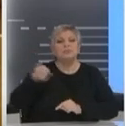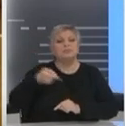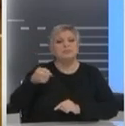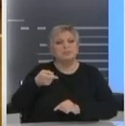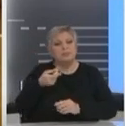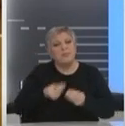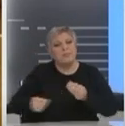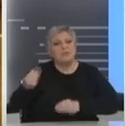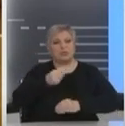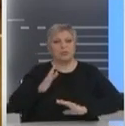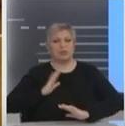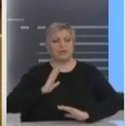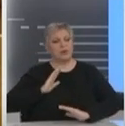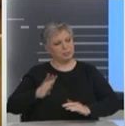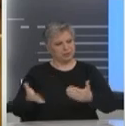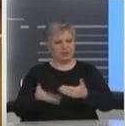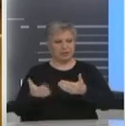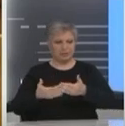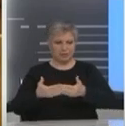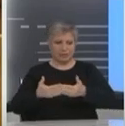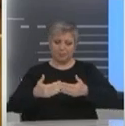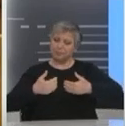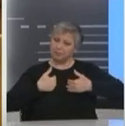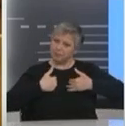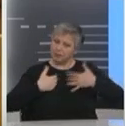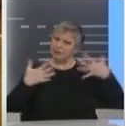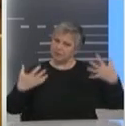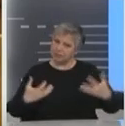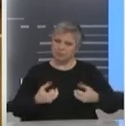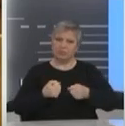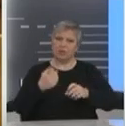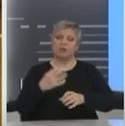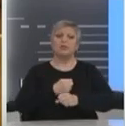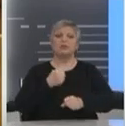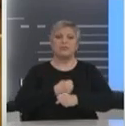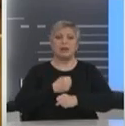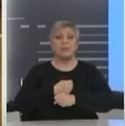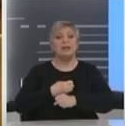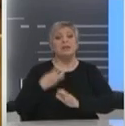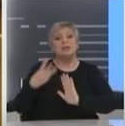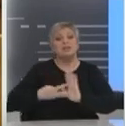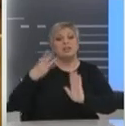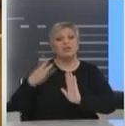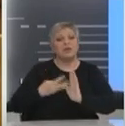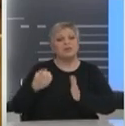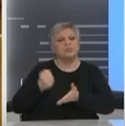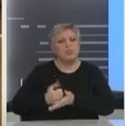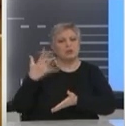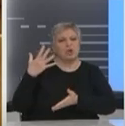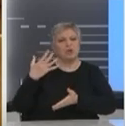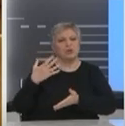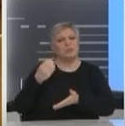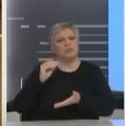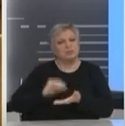Και αυτό το καταφέραμε σε πολύ μεγάλο βαθμό και στις τρεις αξιολογήσεις, παρά το γεγονός ότι και